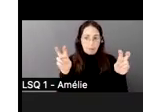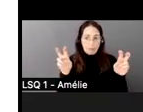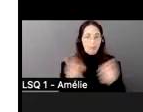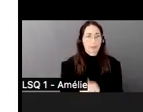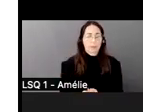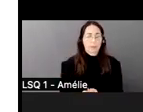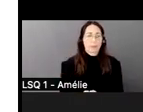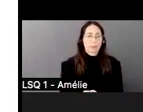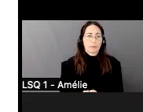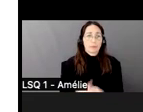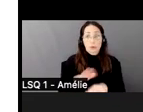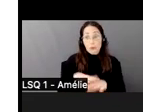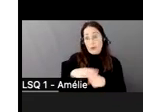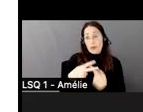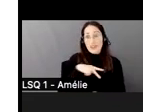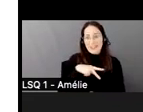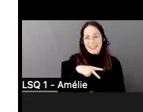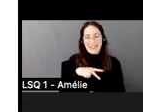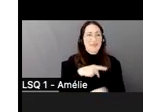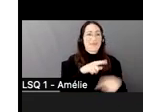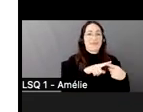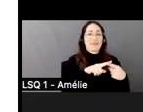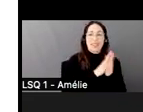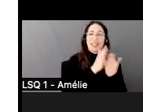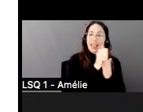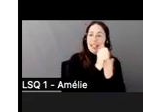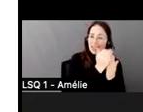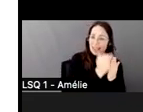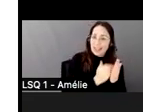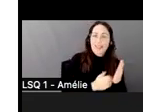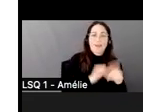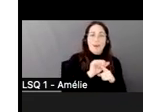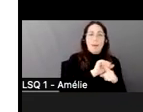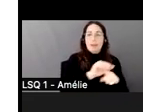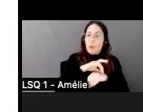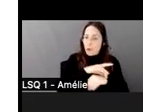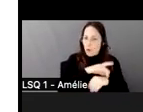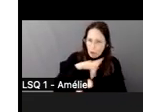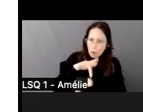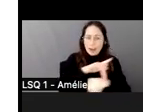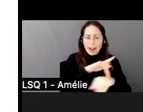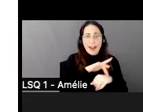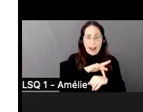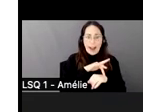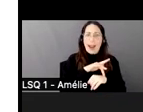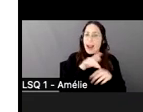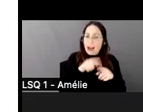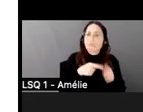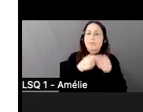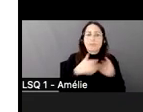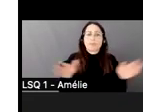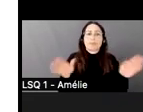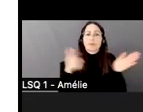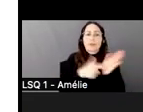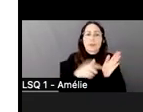de notre outil, le guide de formation sur le terrain sera mis sur le terrain à partir